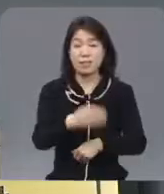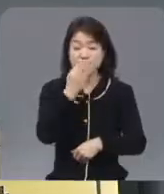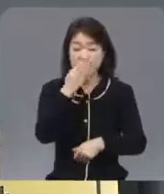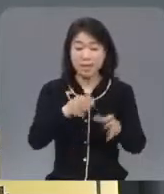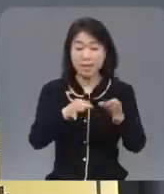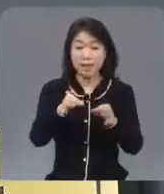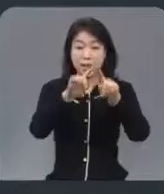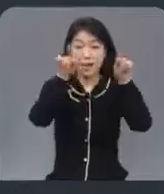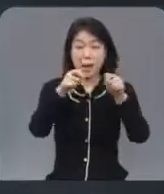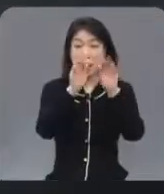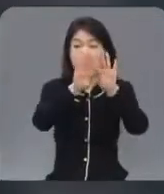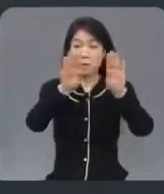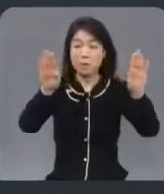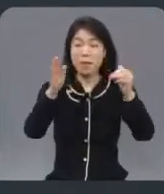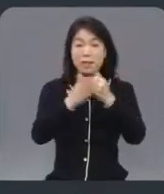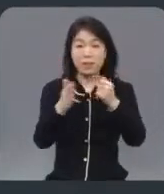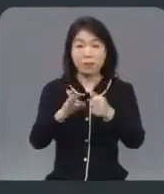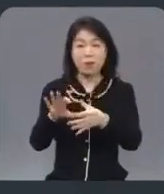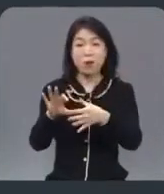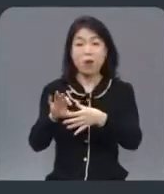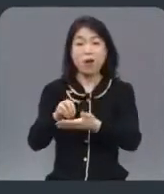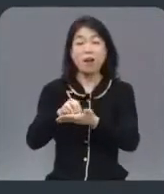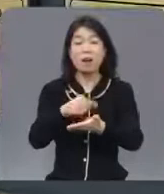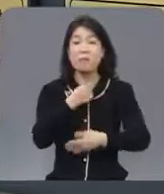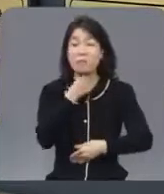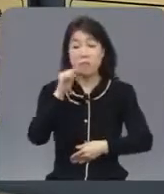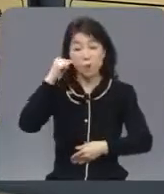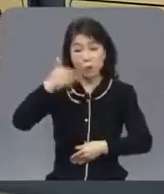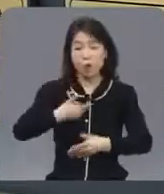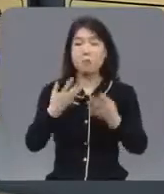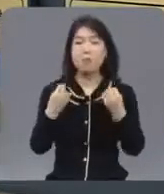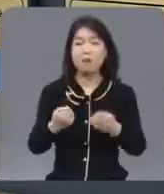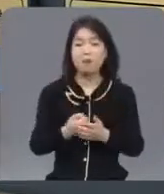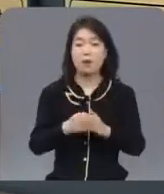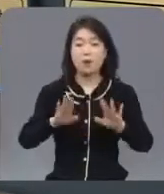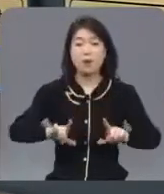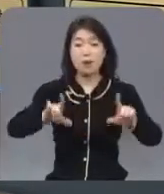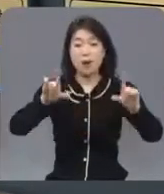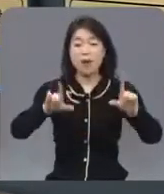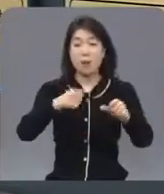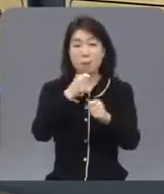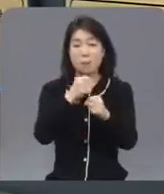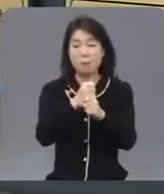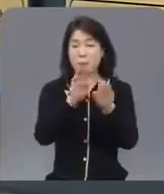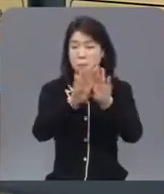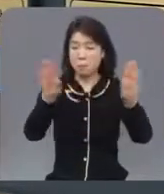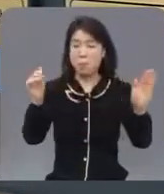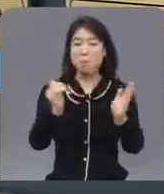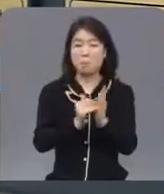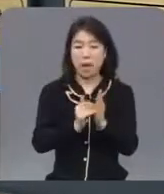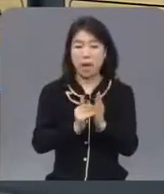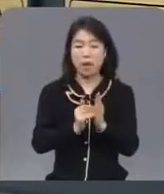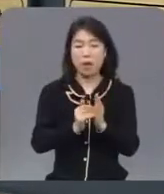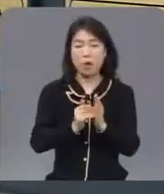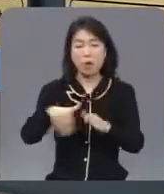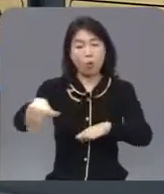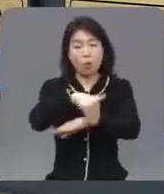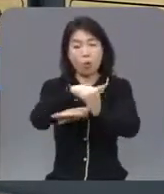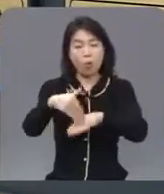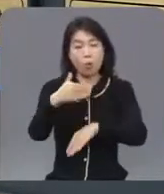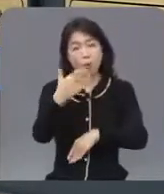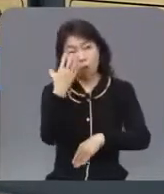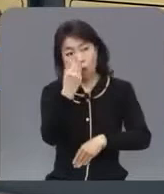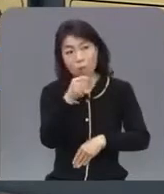설치되면서 가입 문의도 이어지고 있습니다 아 올 초에 이것을 설치를 하게 되었는데요 이제 곱하고 하시면서 많은